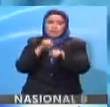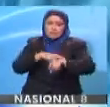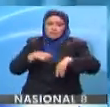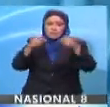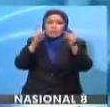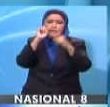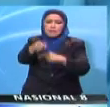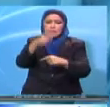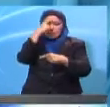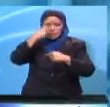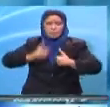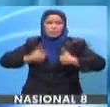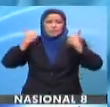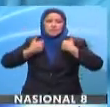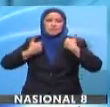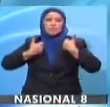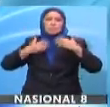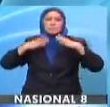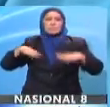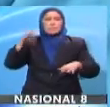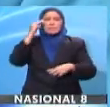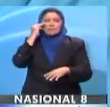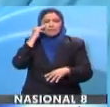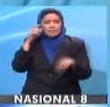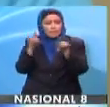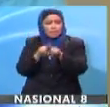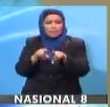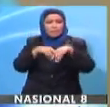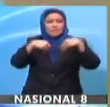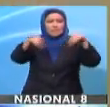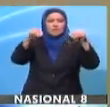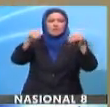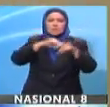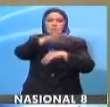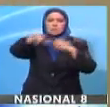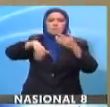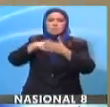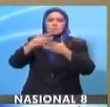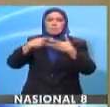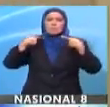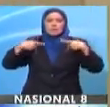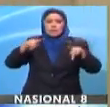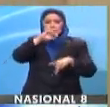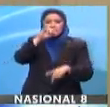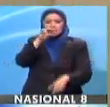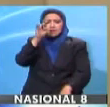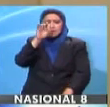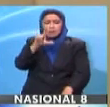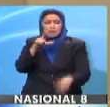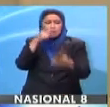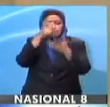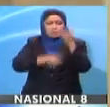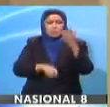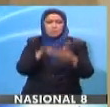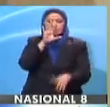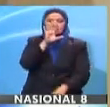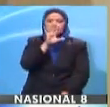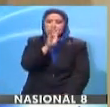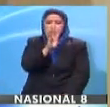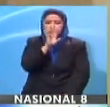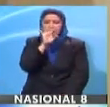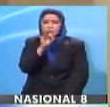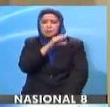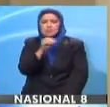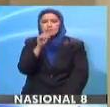ni baju melayu Upin Ipin turut dijual di semua gedungel dengan harga antara 79 hingga